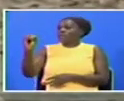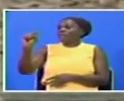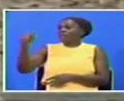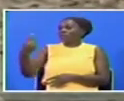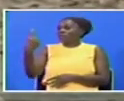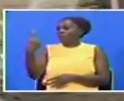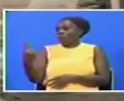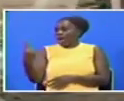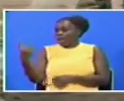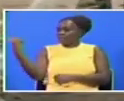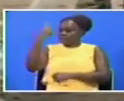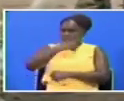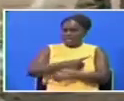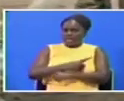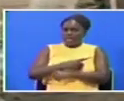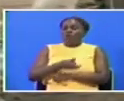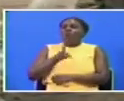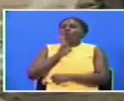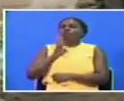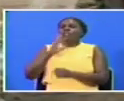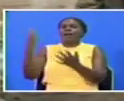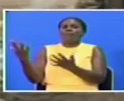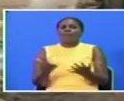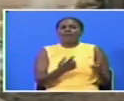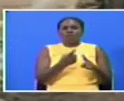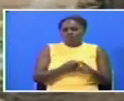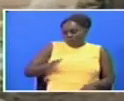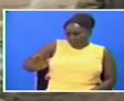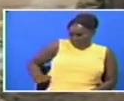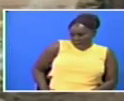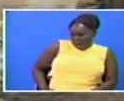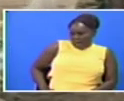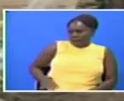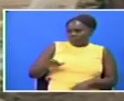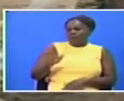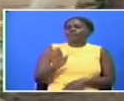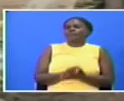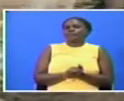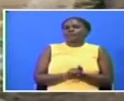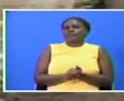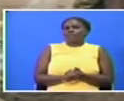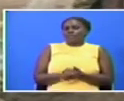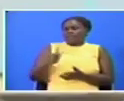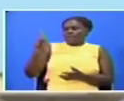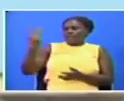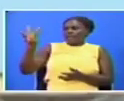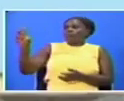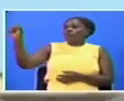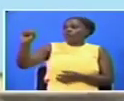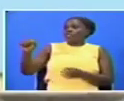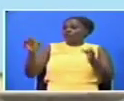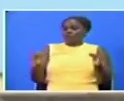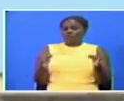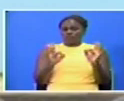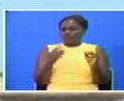siku kusambaza maji mbugani, zote kutoka mifukoni mwao. Maafisa wa huduma kwa wanyamapori